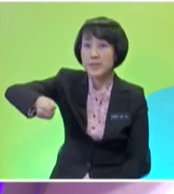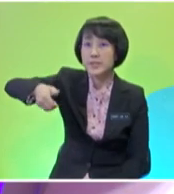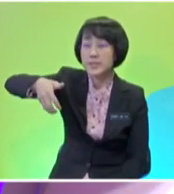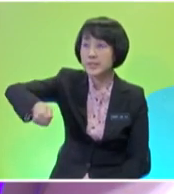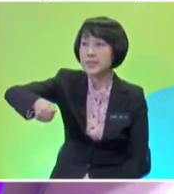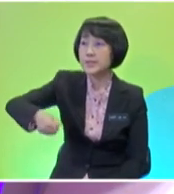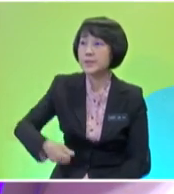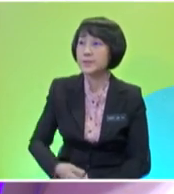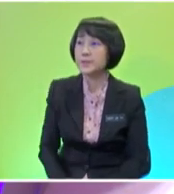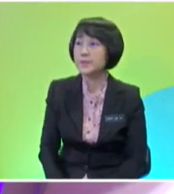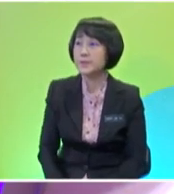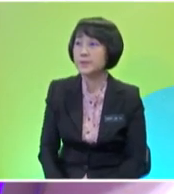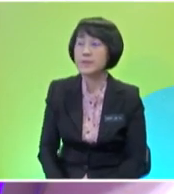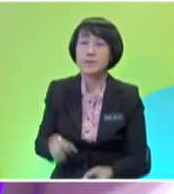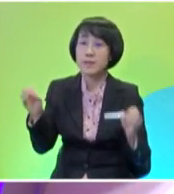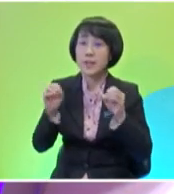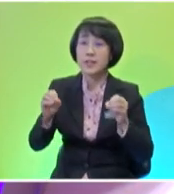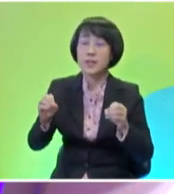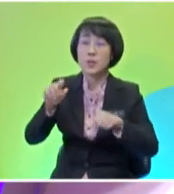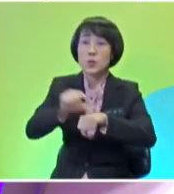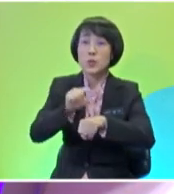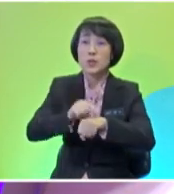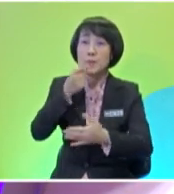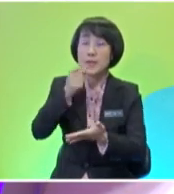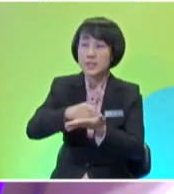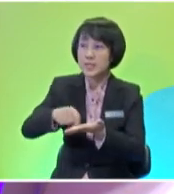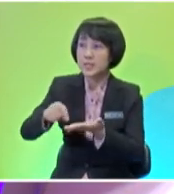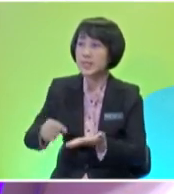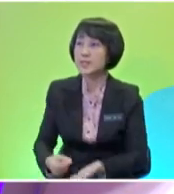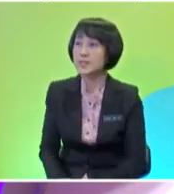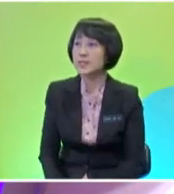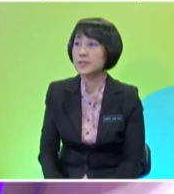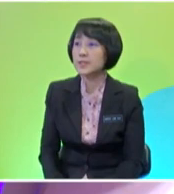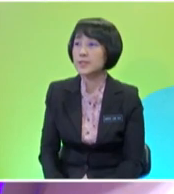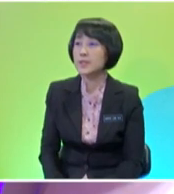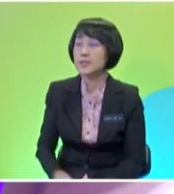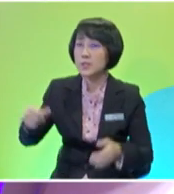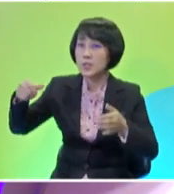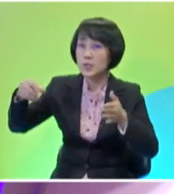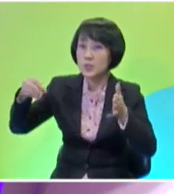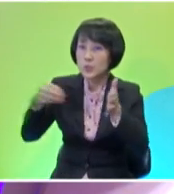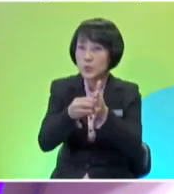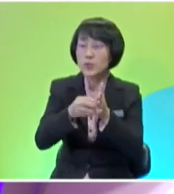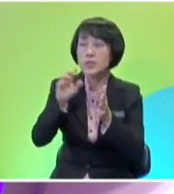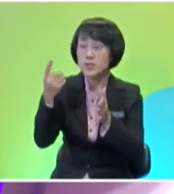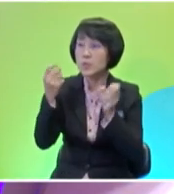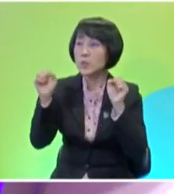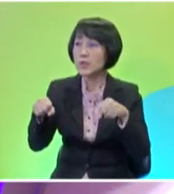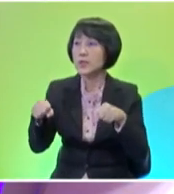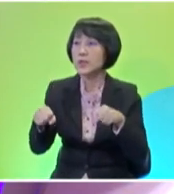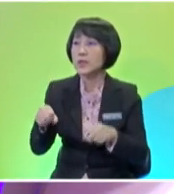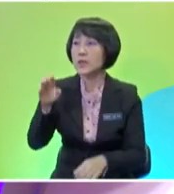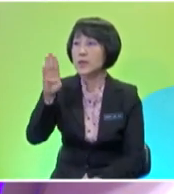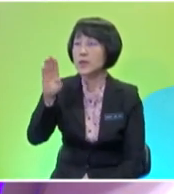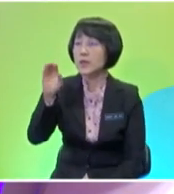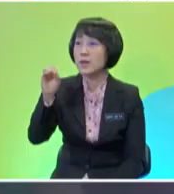ada, kita boleh gunakan pensel. Boleh buat dulu lubang dengan pensel. Kalau macam ni, cucuk saja pun boleh. Sebab kita gunakan buat impra ni, okay, dia buat daripada